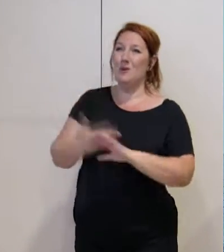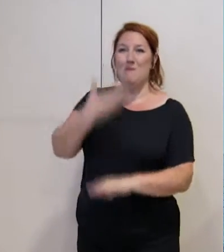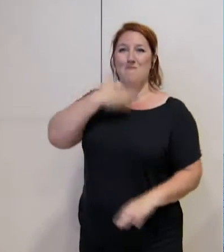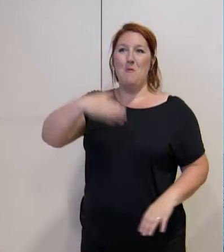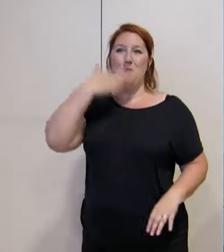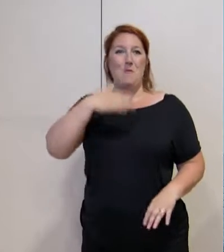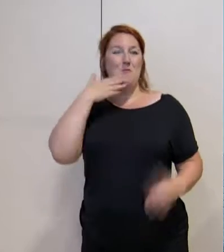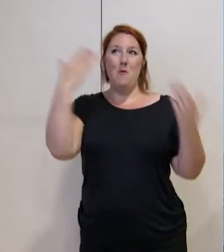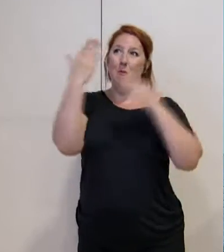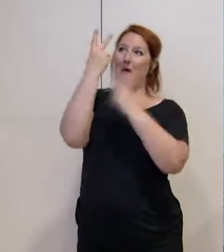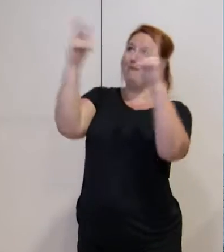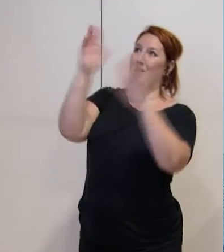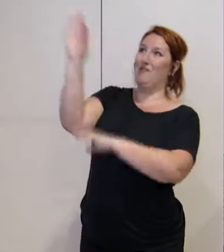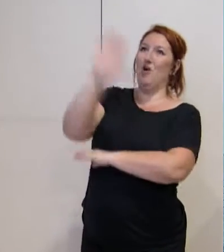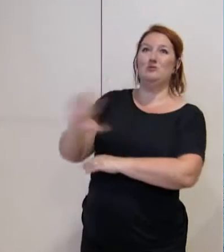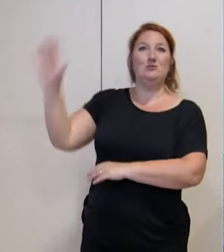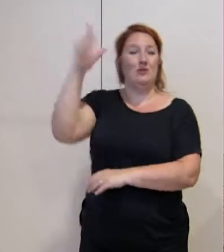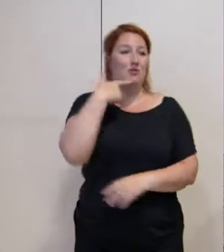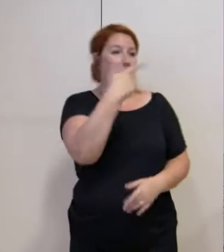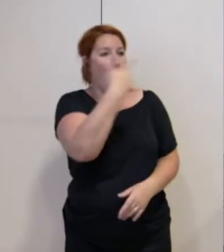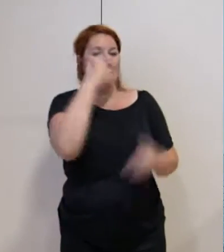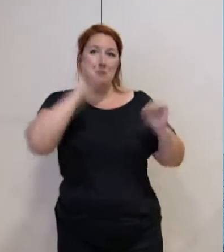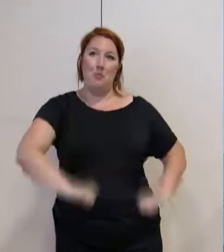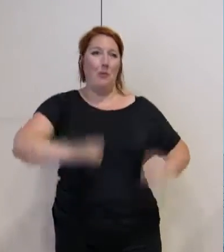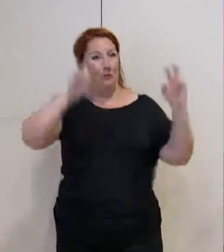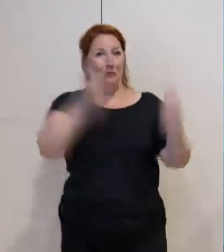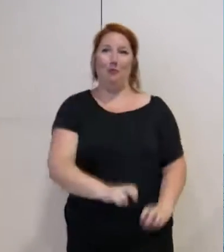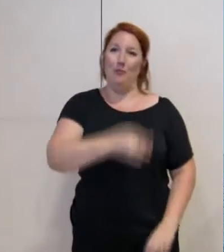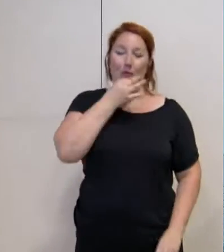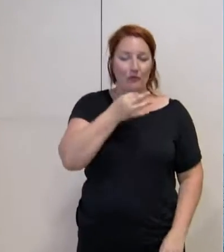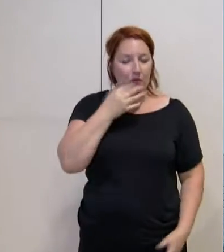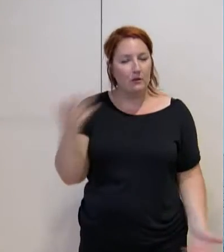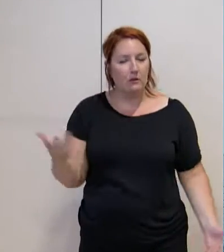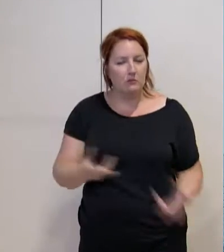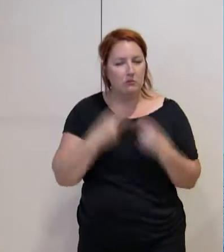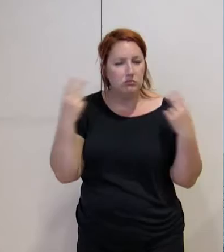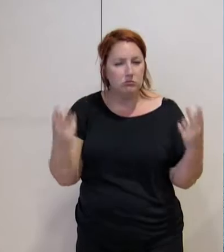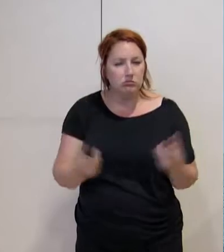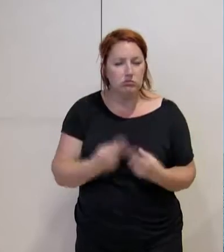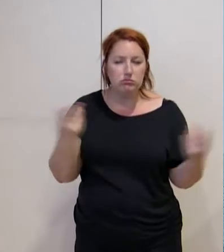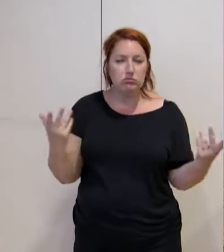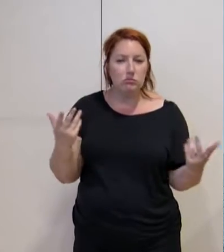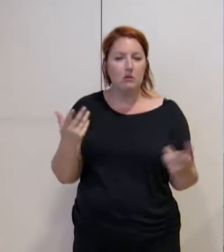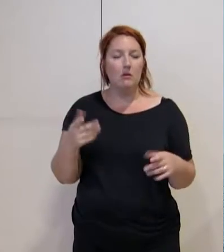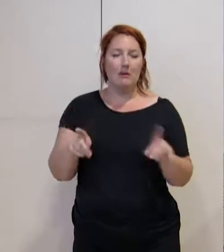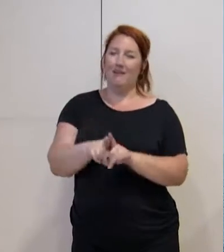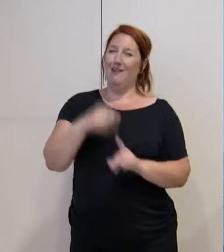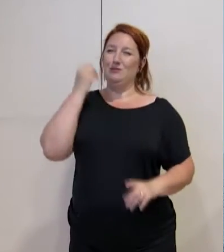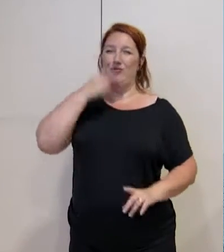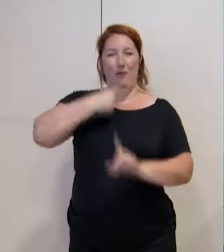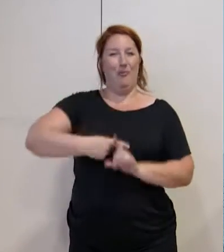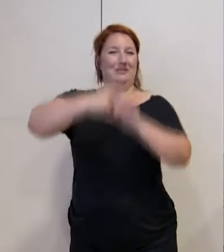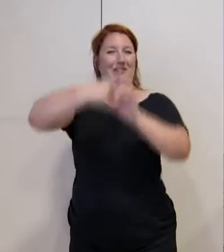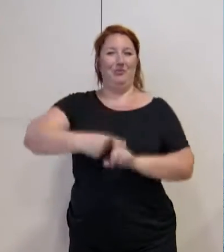et que donc, avec vous, on peut se contenter de beaucoup moins. Utiliser à foison un vocabulaire positif pour faire croire à un